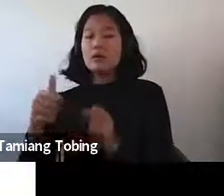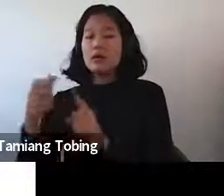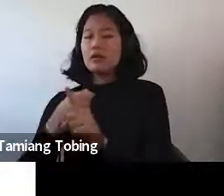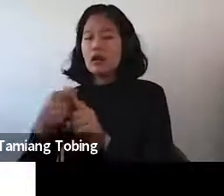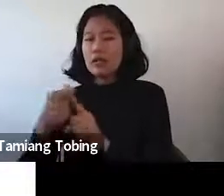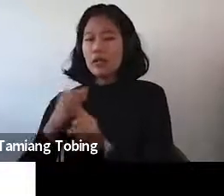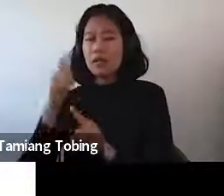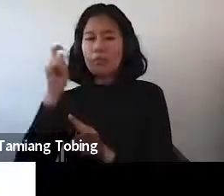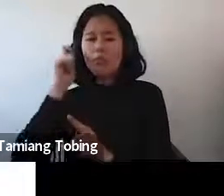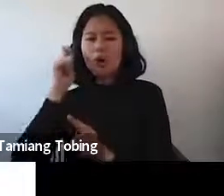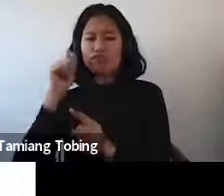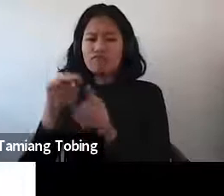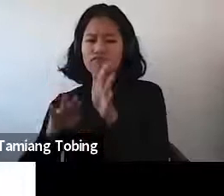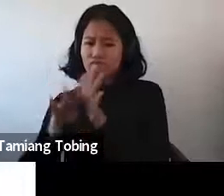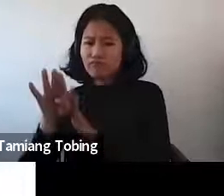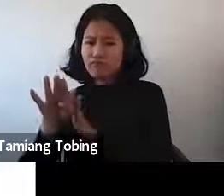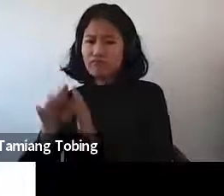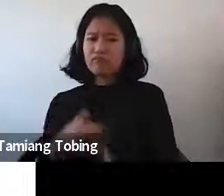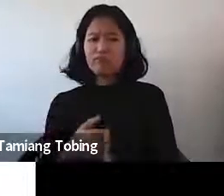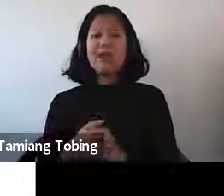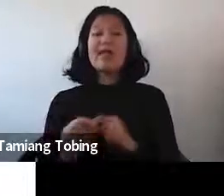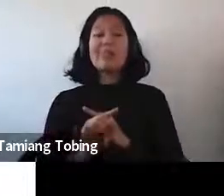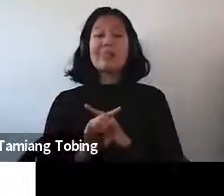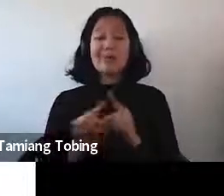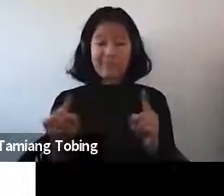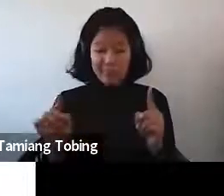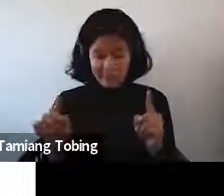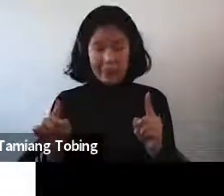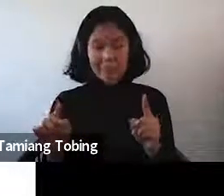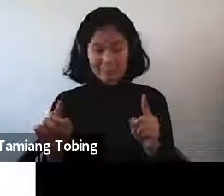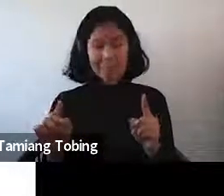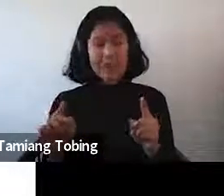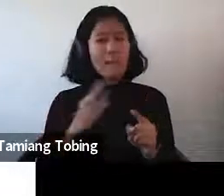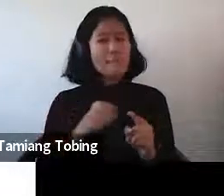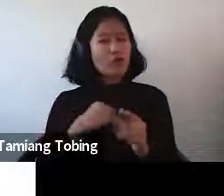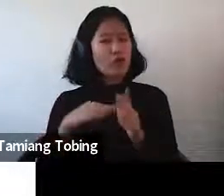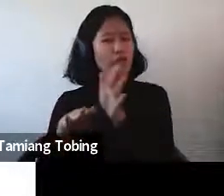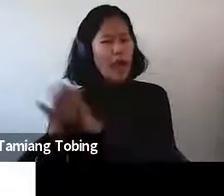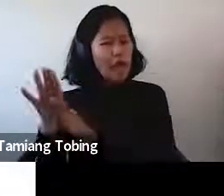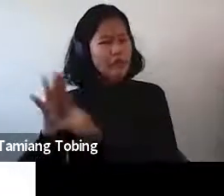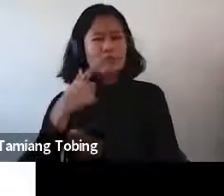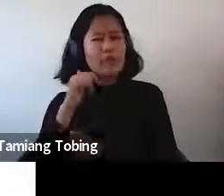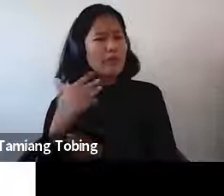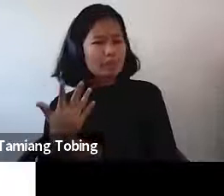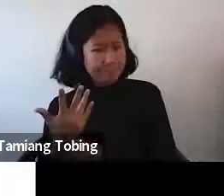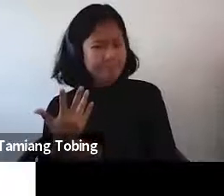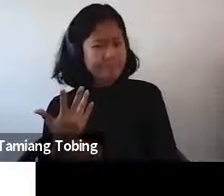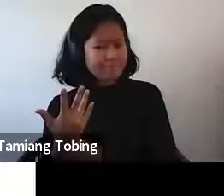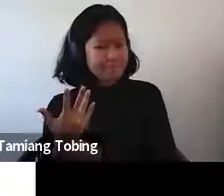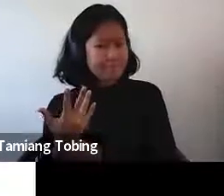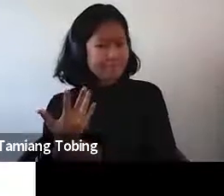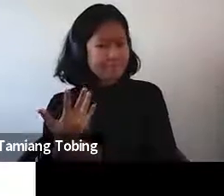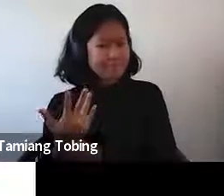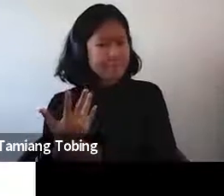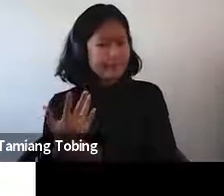terhadap perempuan itu naik ya. Tetapi kan maksud saya naiknya kekerasan terhadap perempuan itu bukan semata-mata